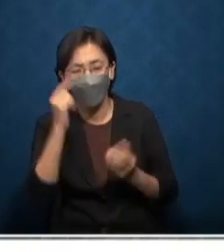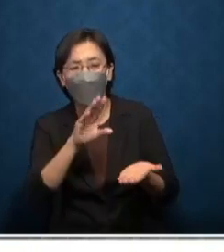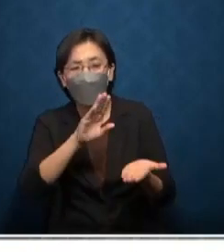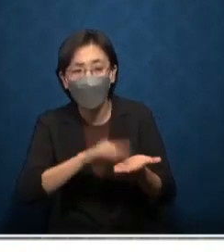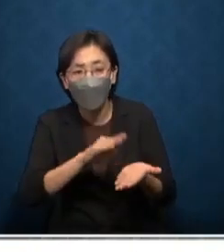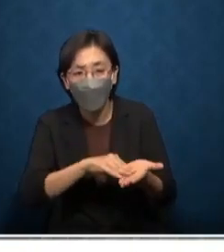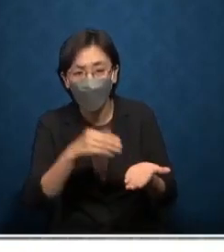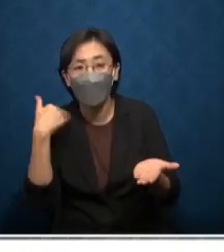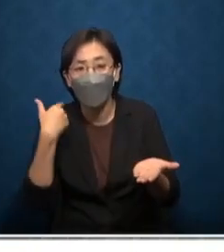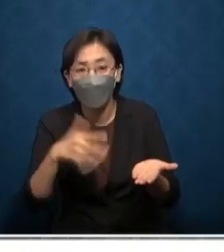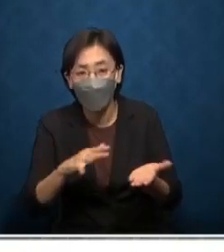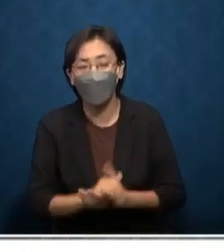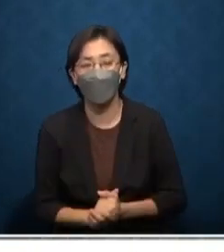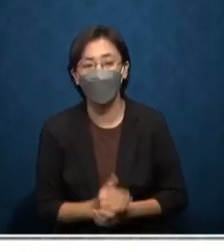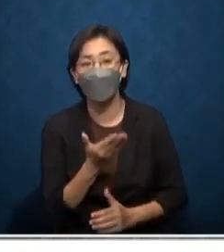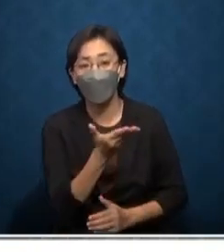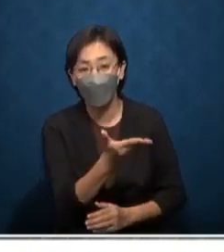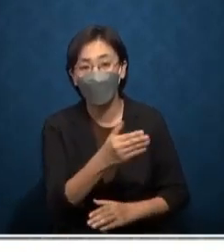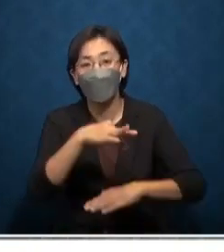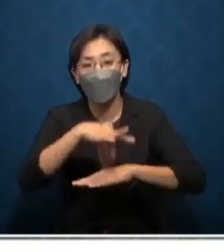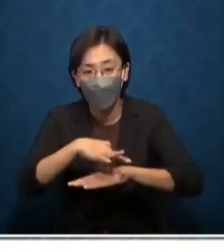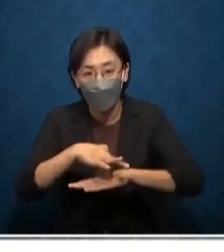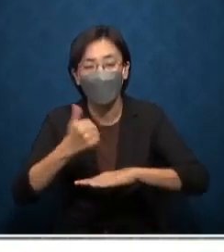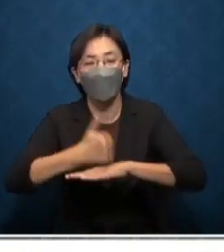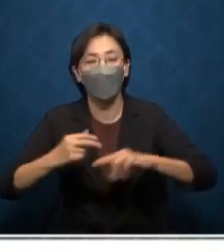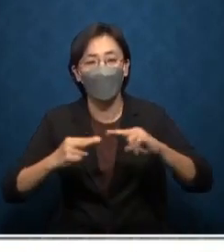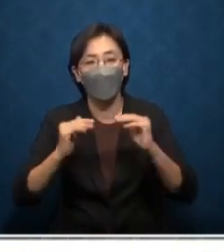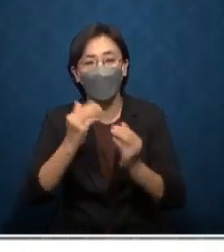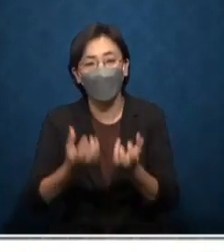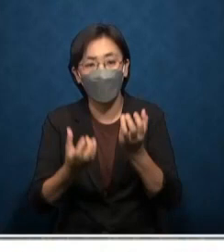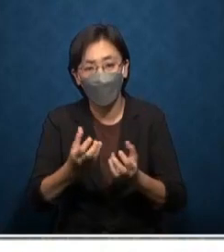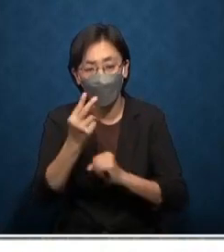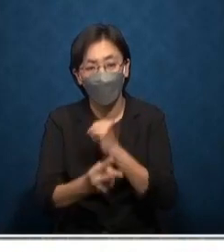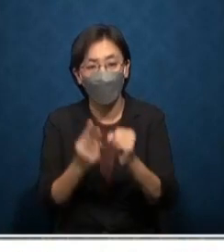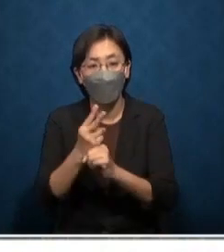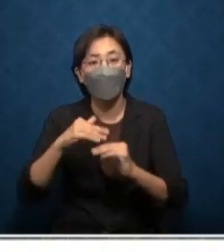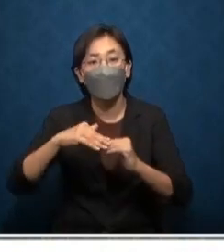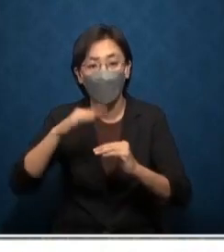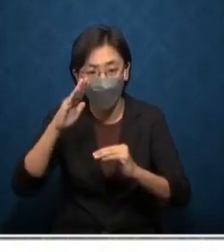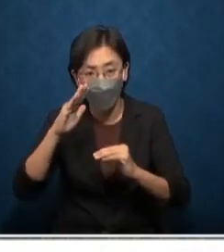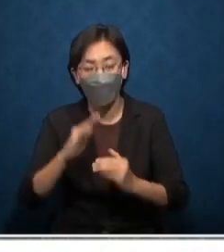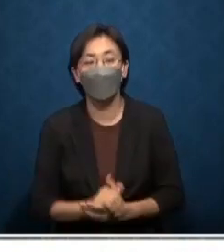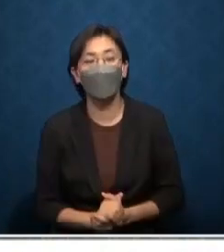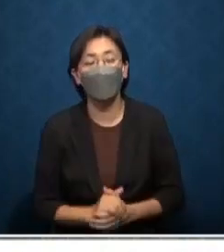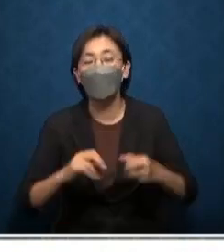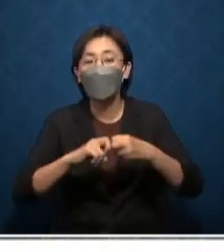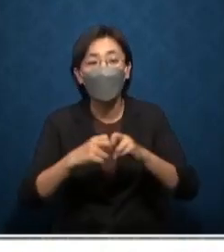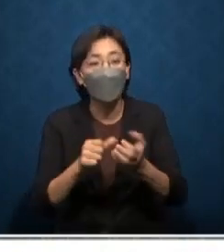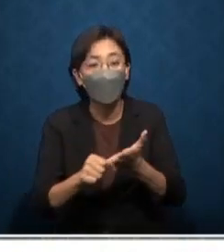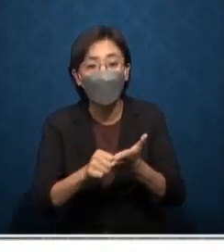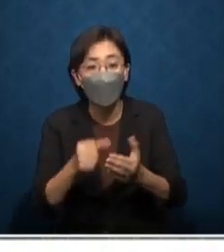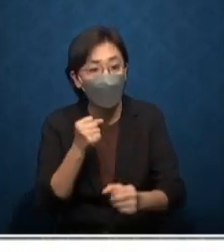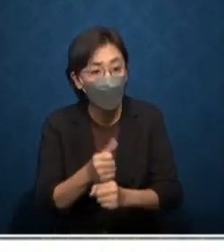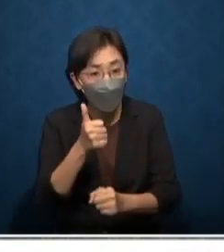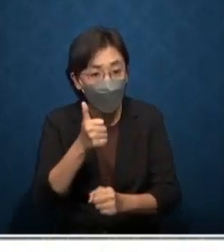ตั้งแต่ท่านเข้ามาเป็รัฐมนตรีสองปีกว่านั้นแก้ปัญหานี้ได้หรอเปล่า